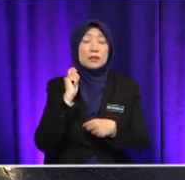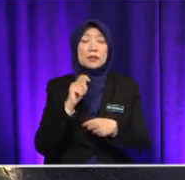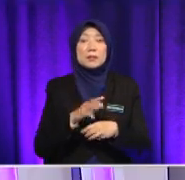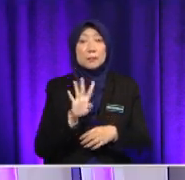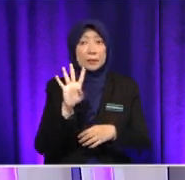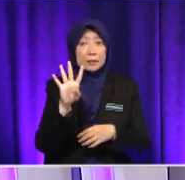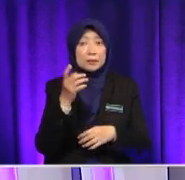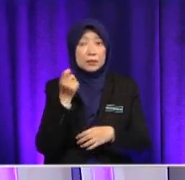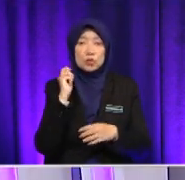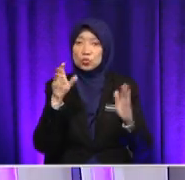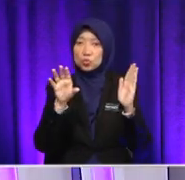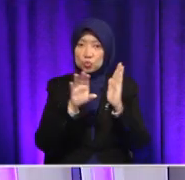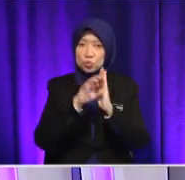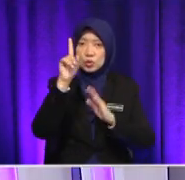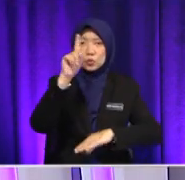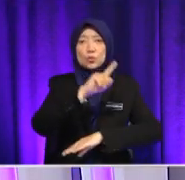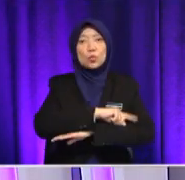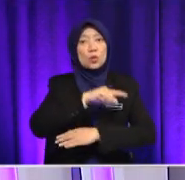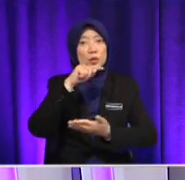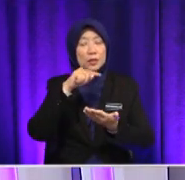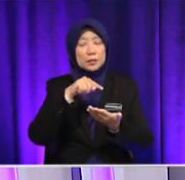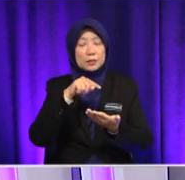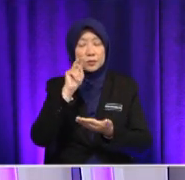contoh lah satu hari nanti